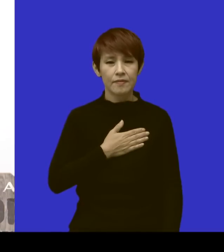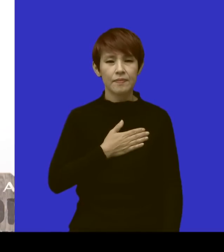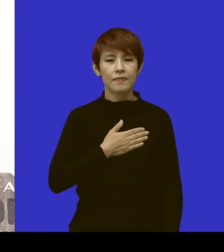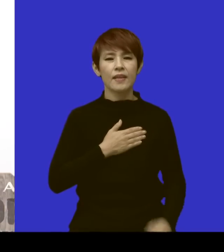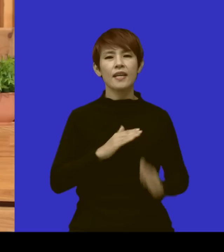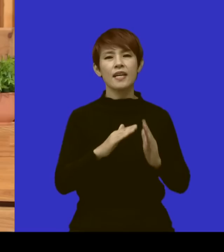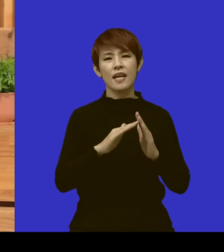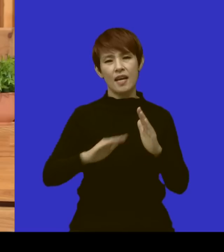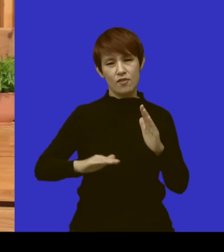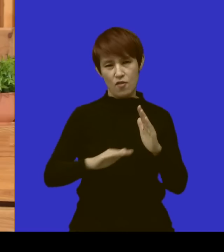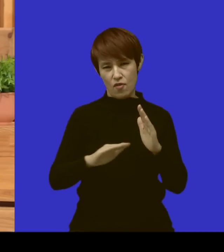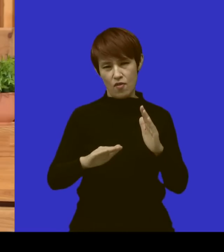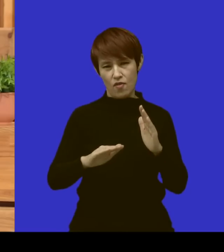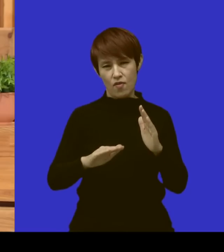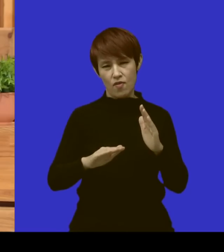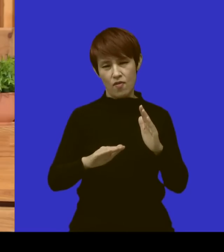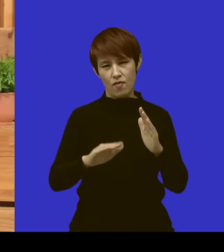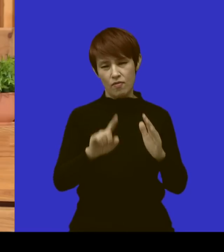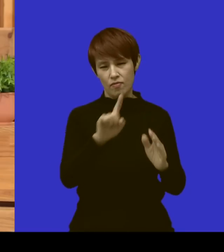가정이 없구나.